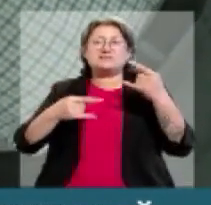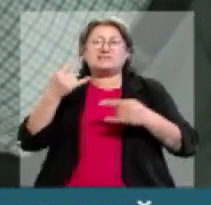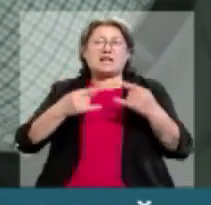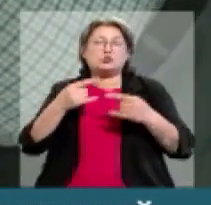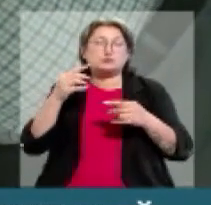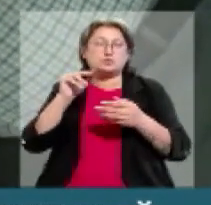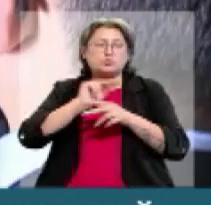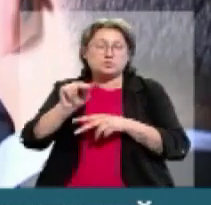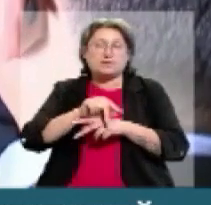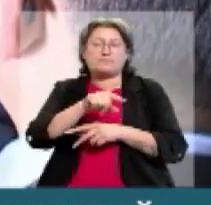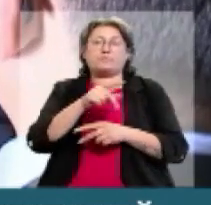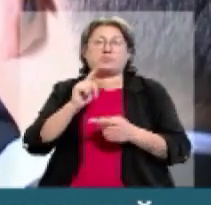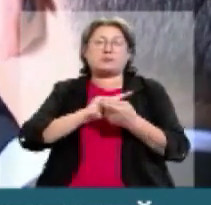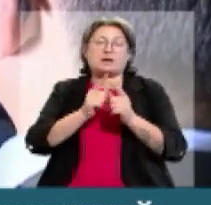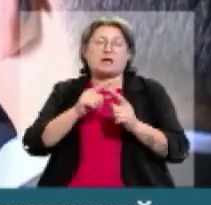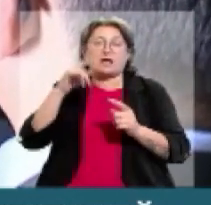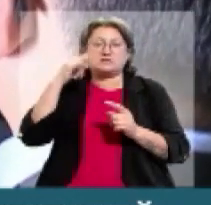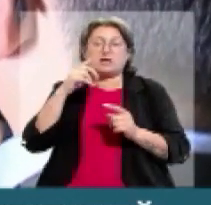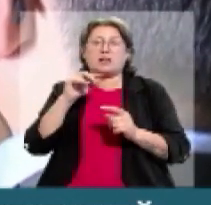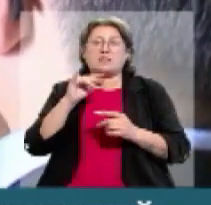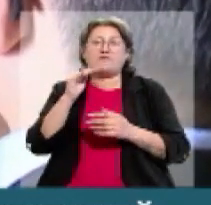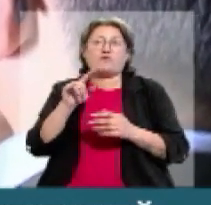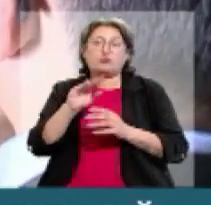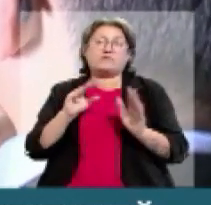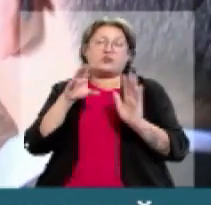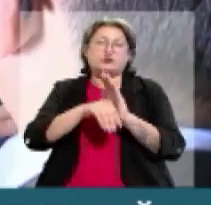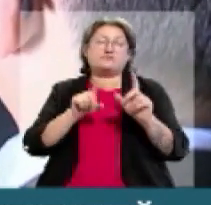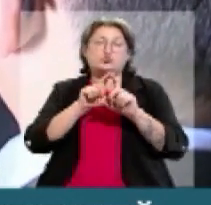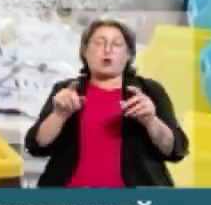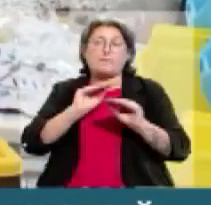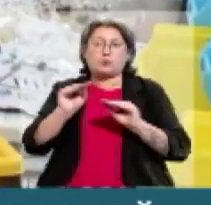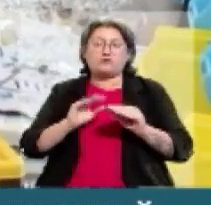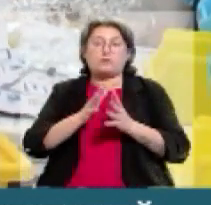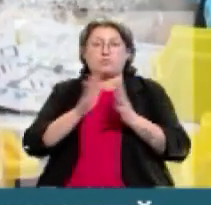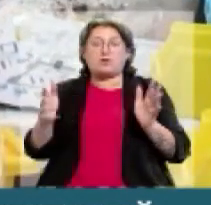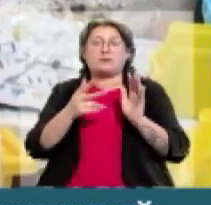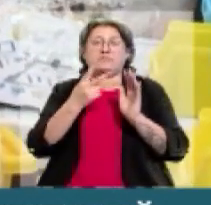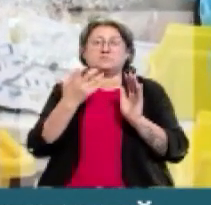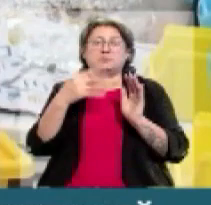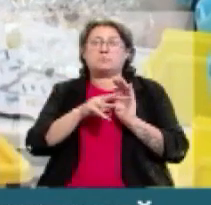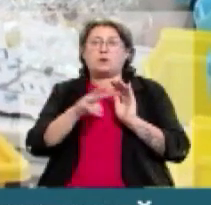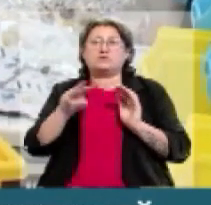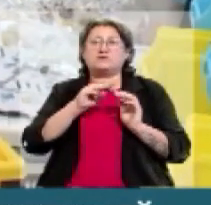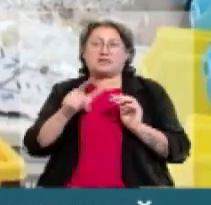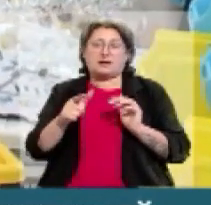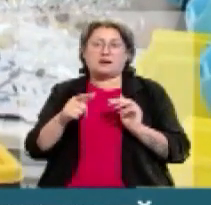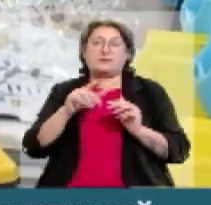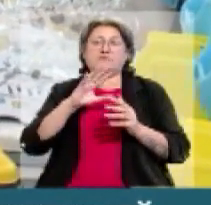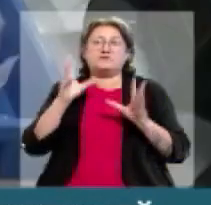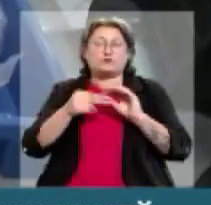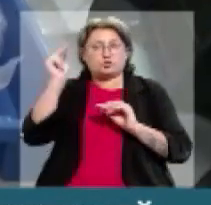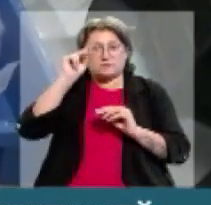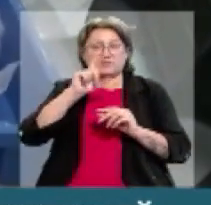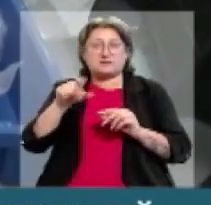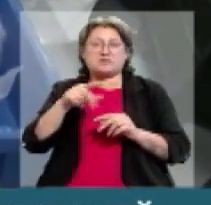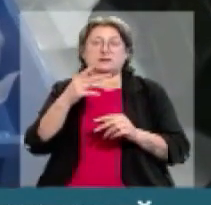телестудия. Главный спонсор изменений, фонд «Казахстан Халкына», вложил в обновление школьного оборудования более 250 миллионов тенге. Всего в учебном